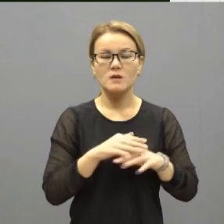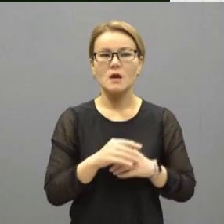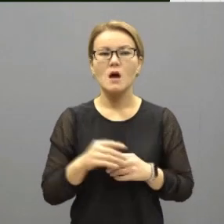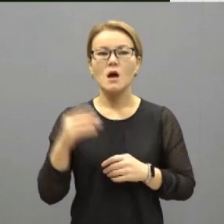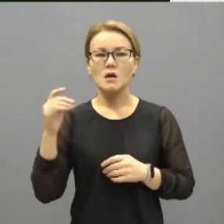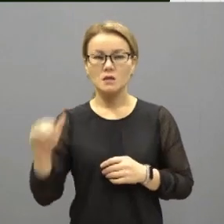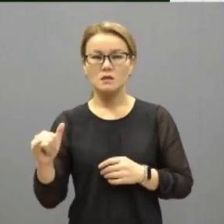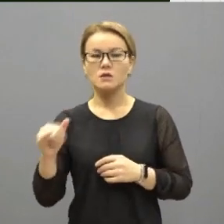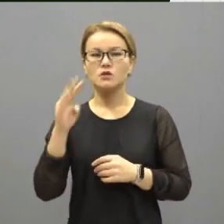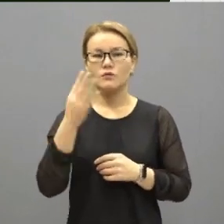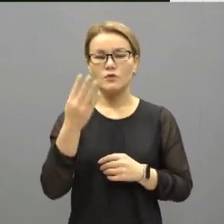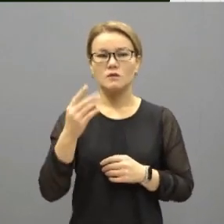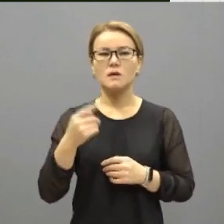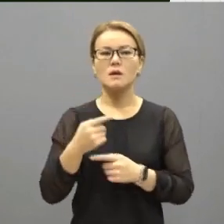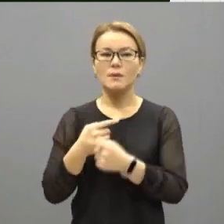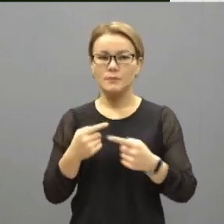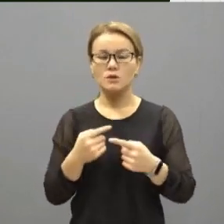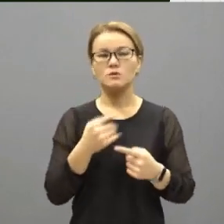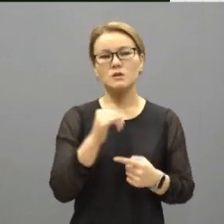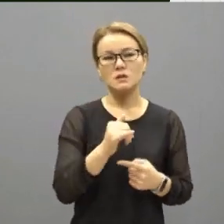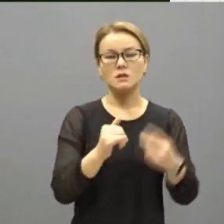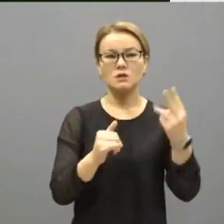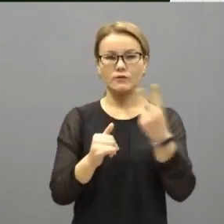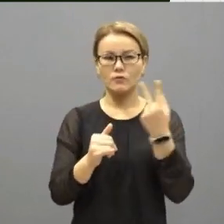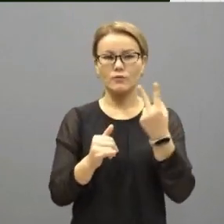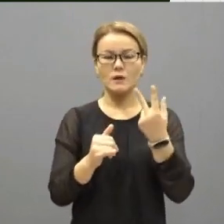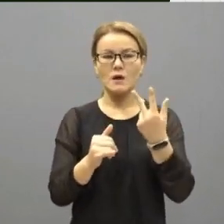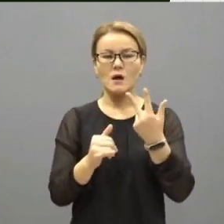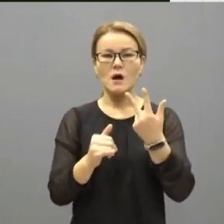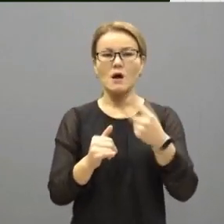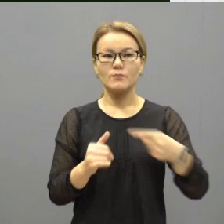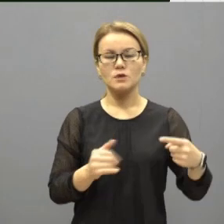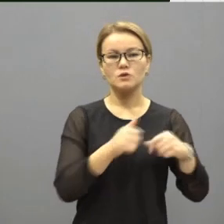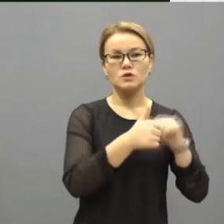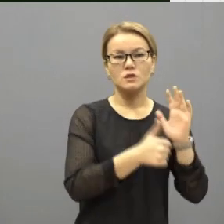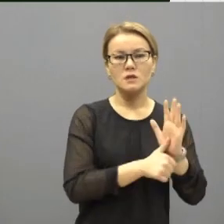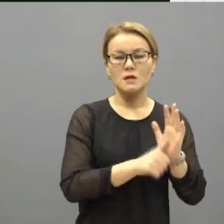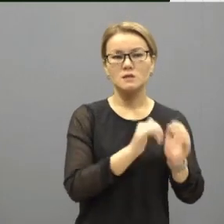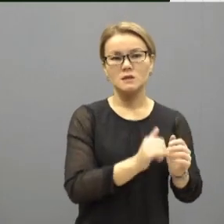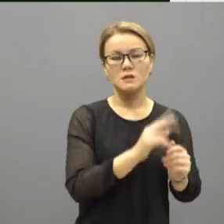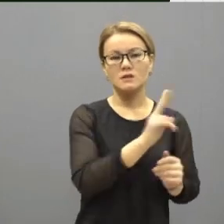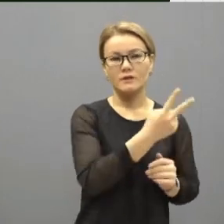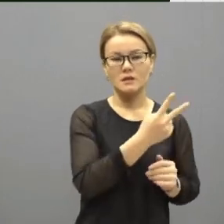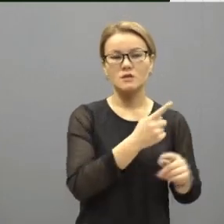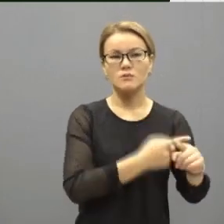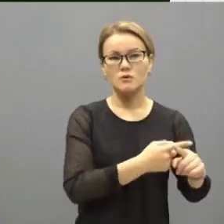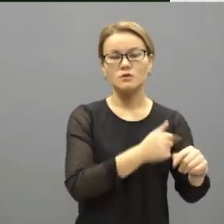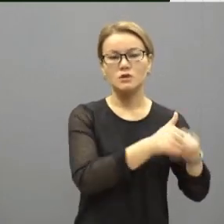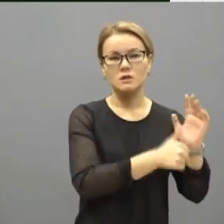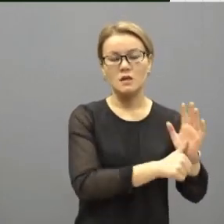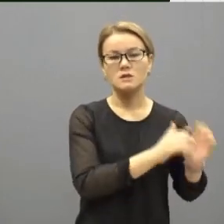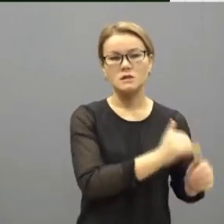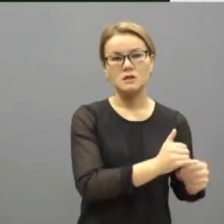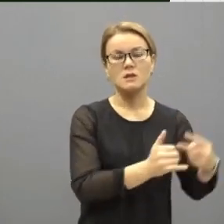четвертой степени минус y в кубе минус 16y в квадрате плюс 16y